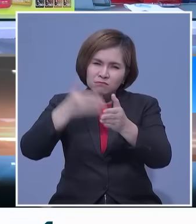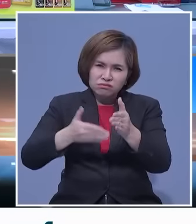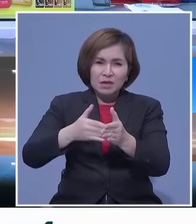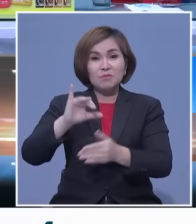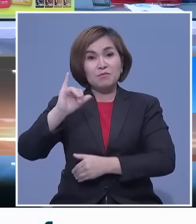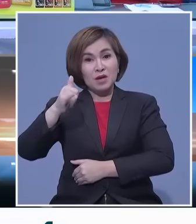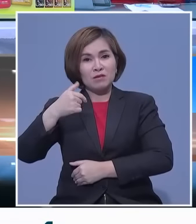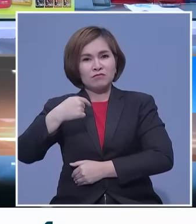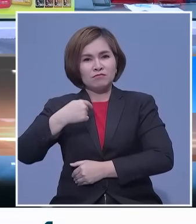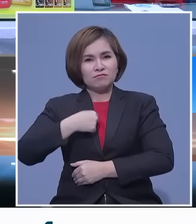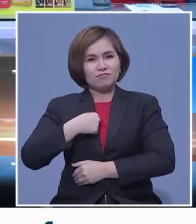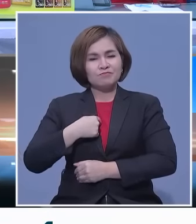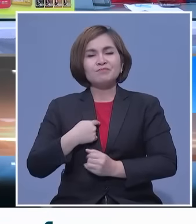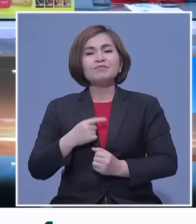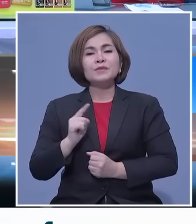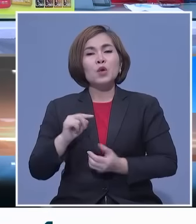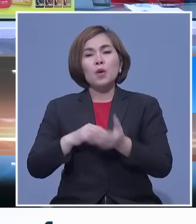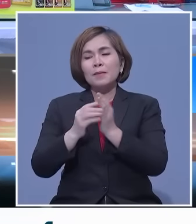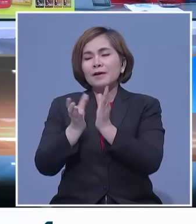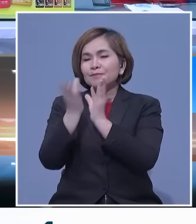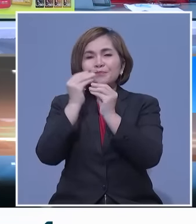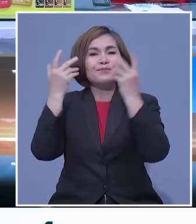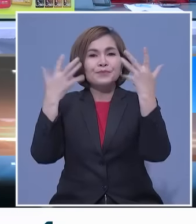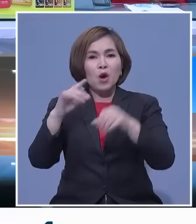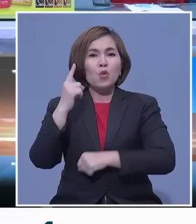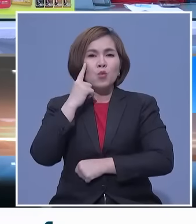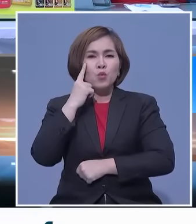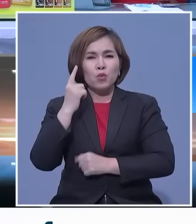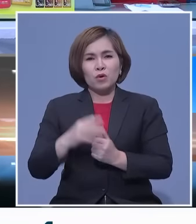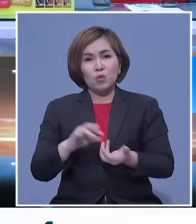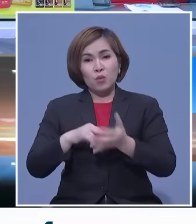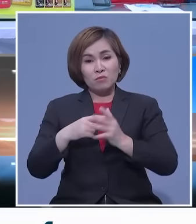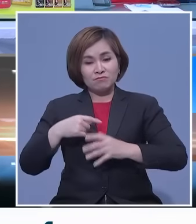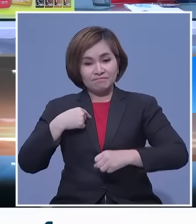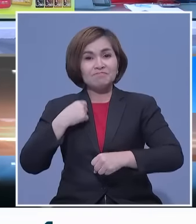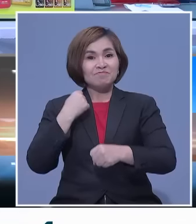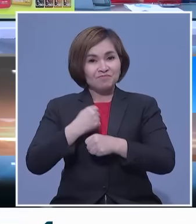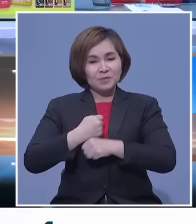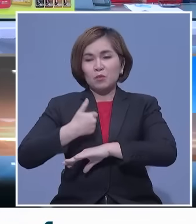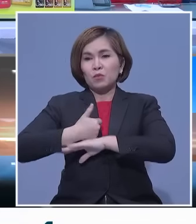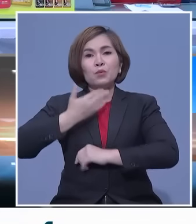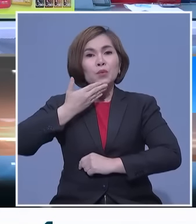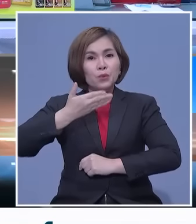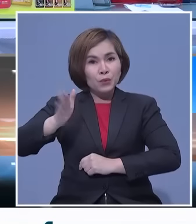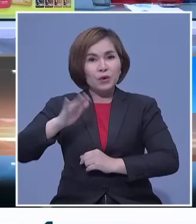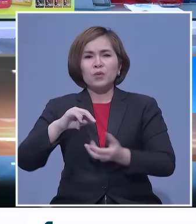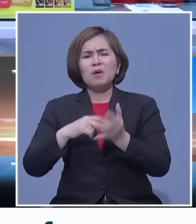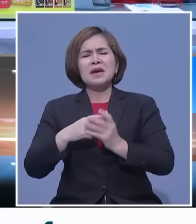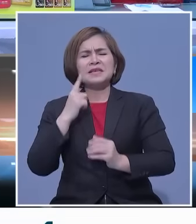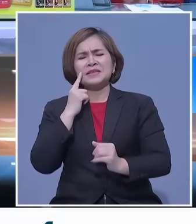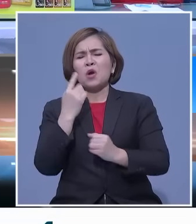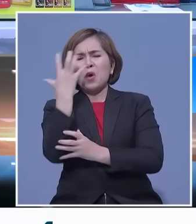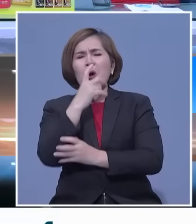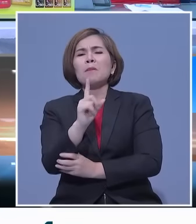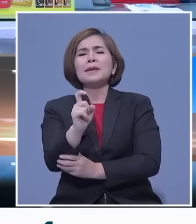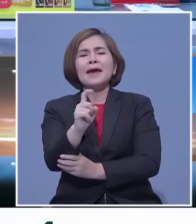อีก้สูงต้องใช้คำว่าบางคนไปเรียนมาแล้วรู้มาก่อนฉันทำงานเป็นผู้บริหารมาทั้งชีวิตอยังไงก็ทันแน่นอน